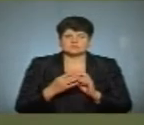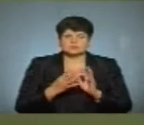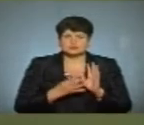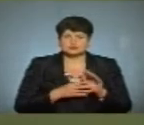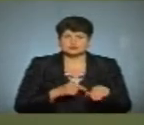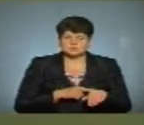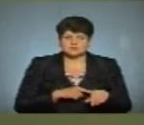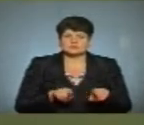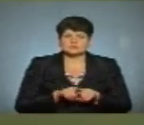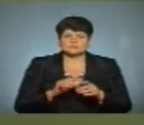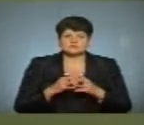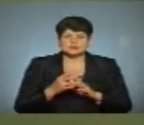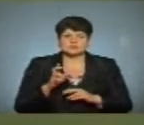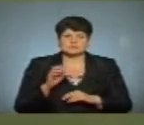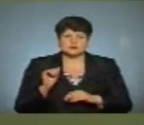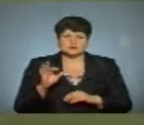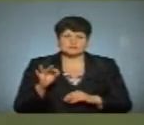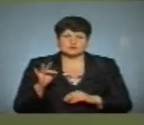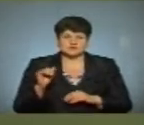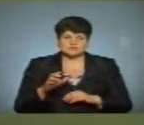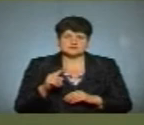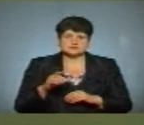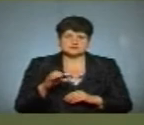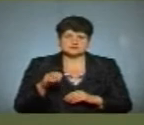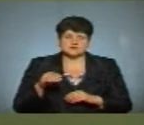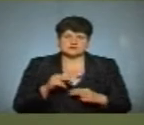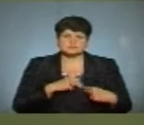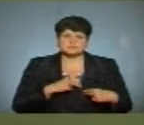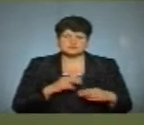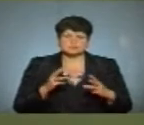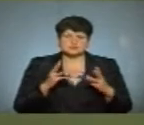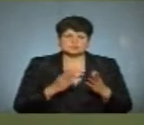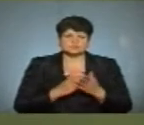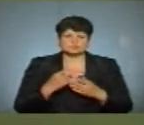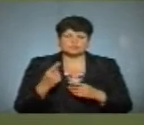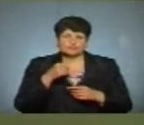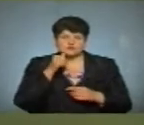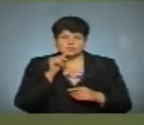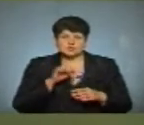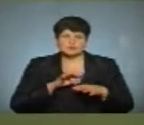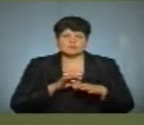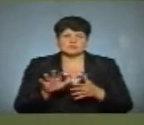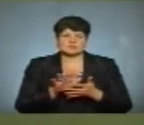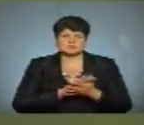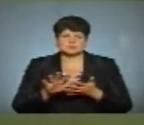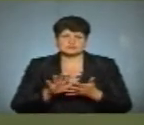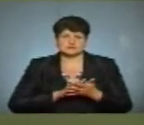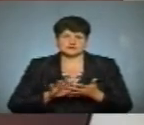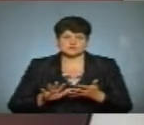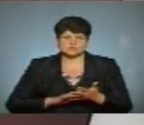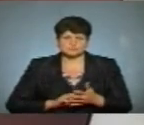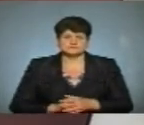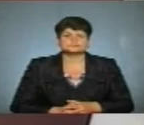Також у селах Баворів та Застав'є працівники пожежної рятувальної служби області вчора провели дезінфекцію.